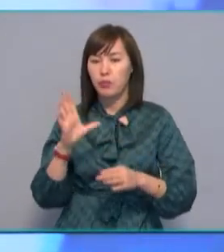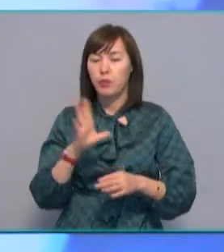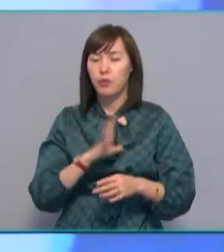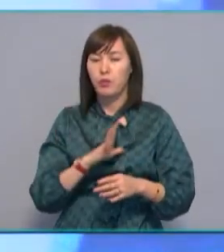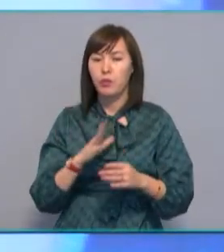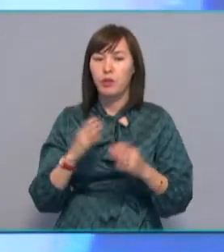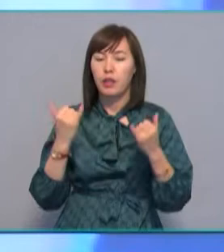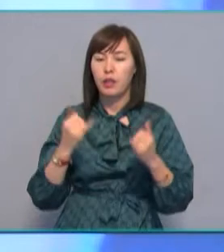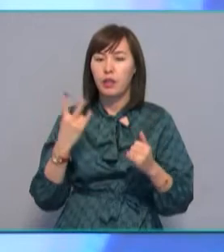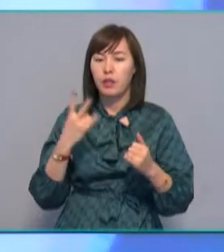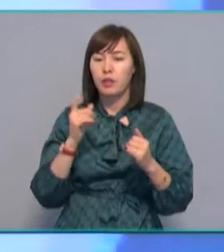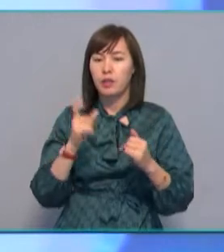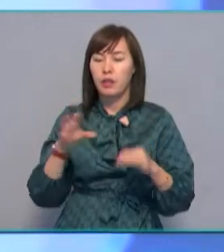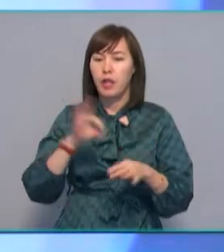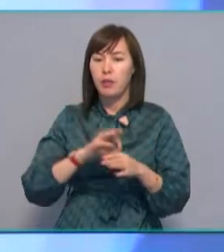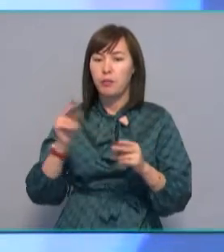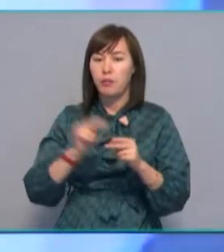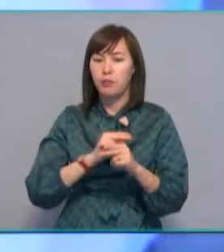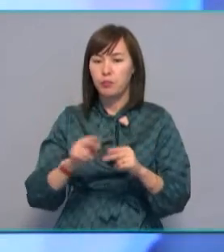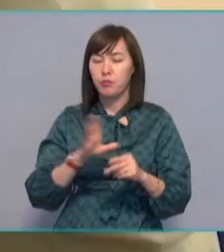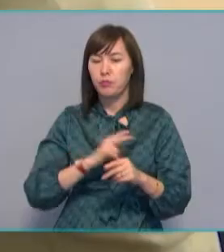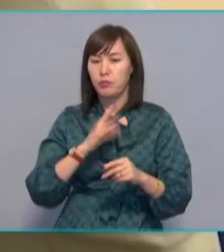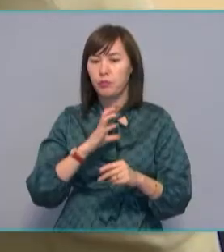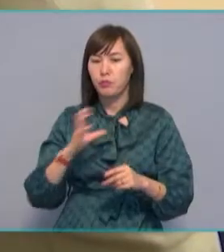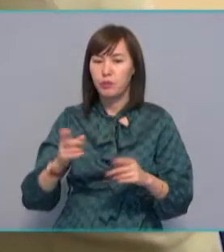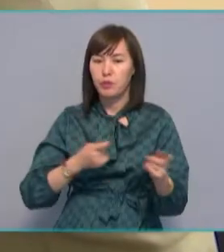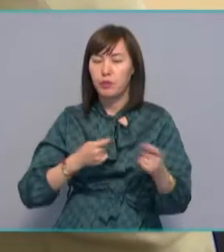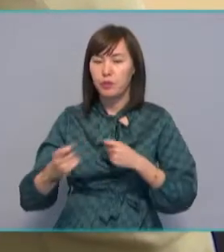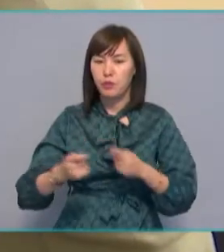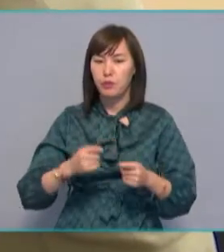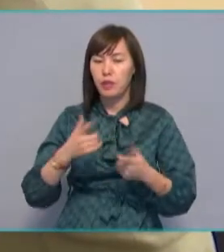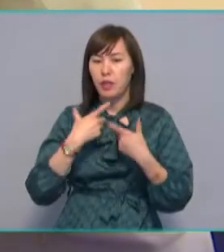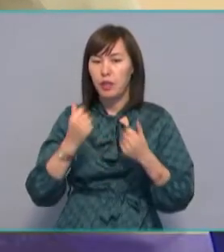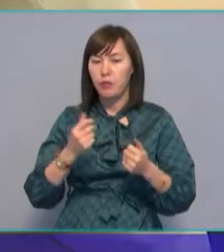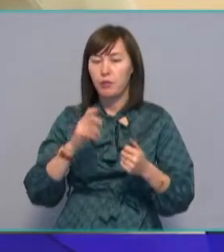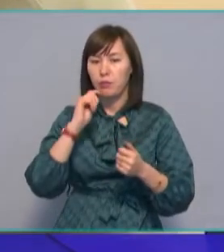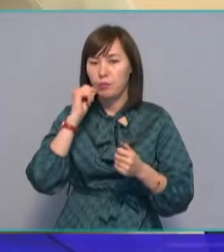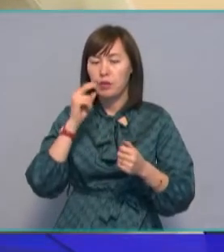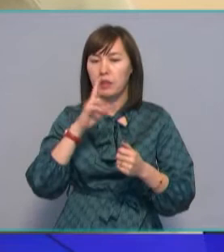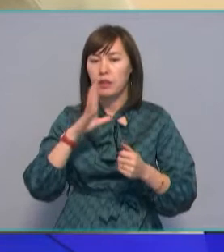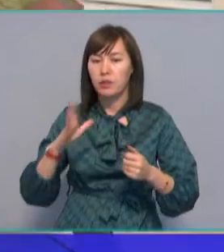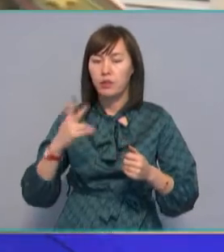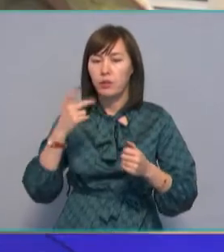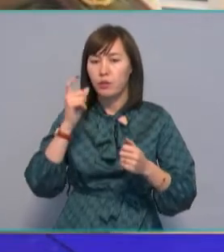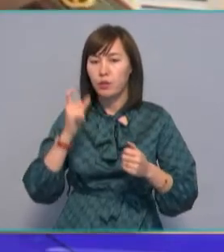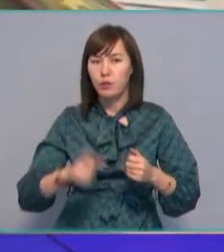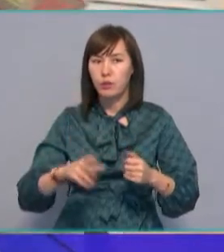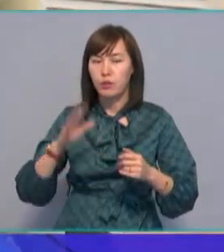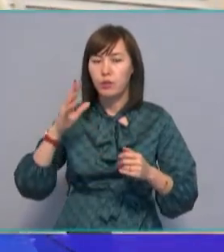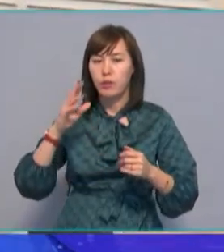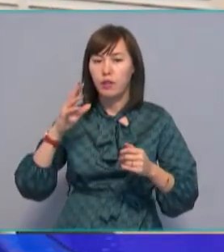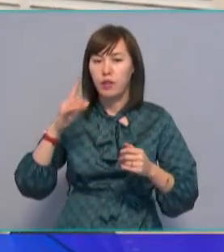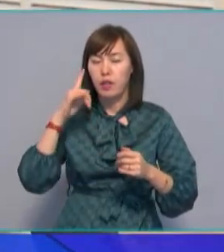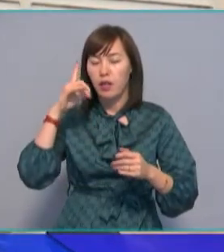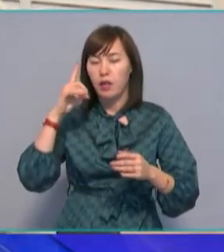алған. Қазір 2 тұрғын ауруханада ем алуда. Төтенше жағдайлар департаментіне хабарласқан ер адам пәтерде 3 адамның есі